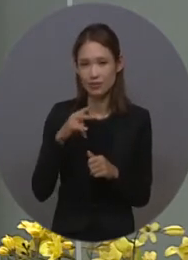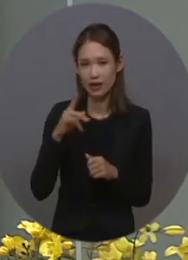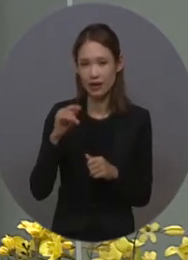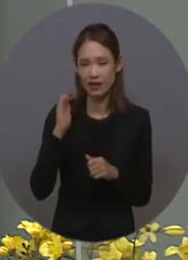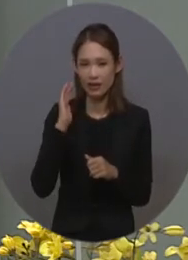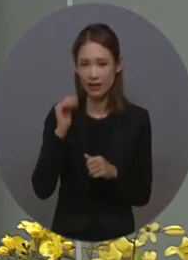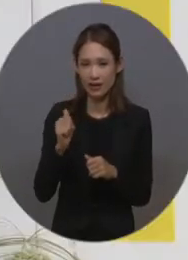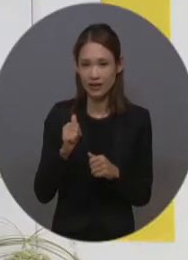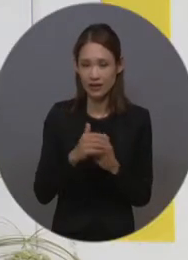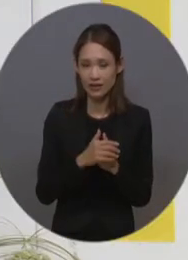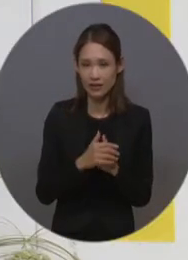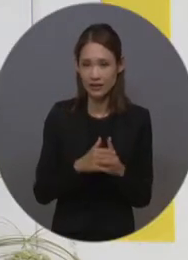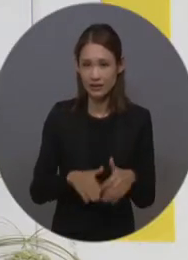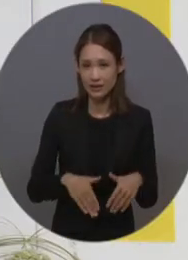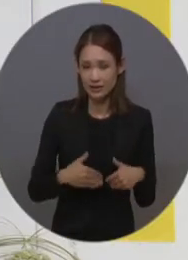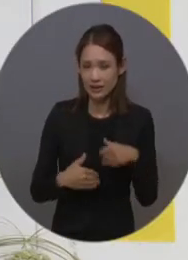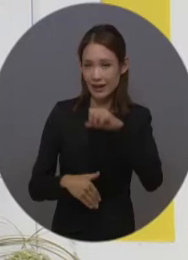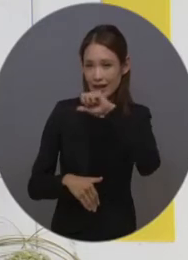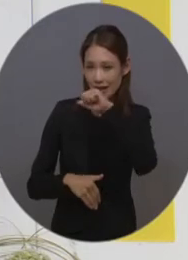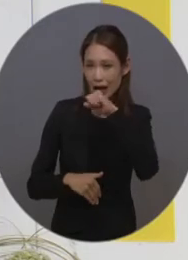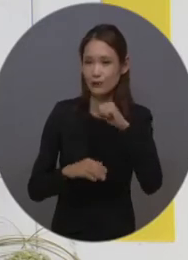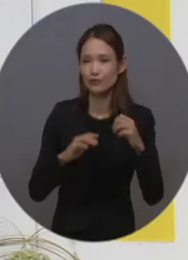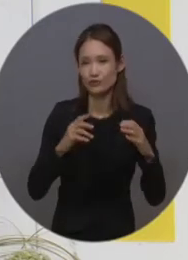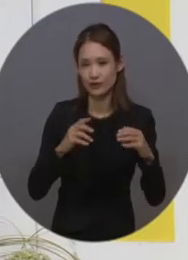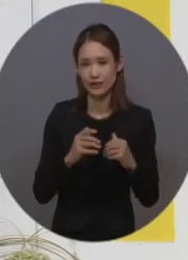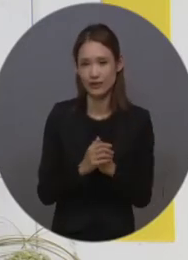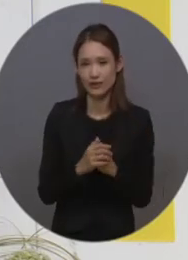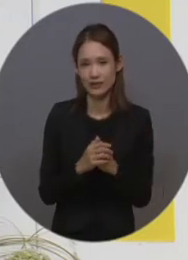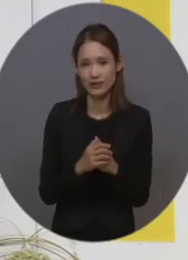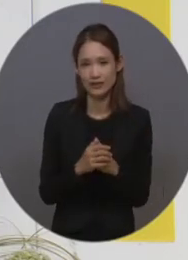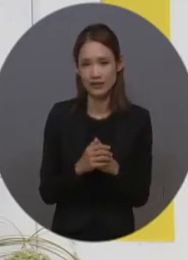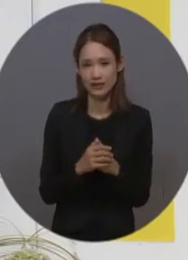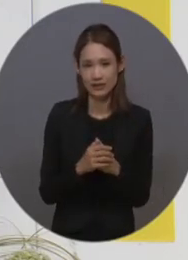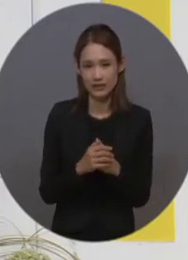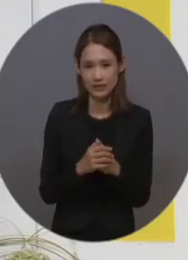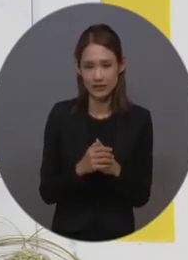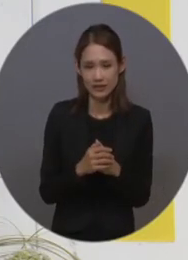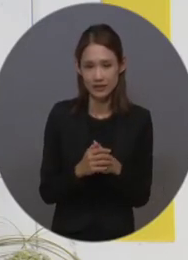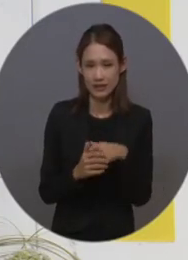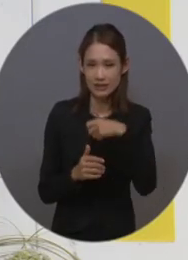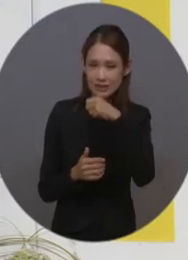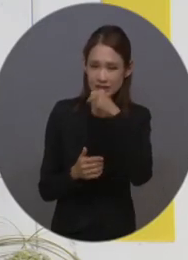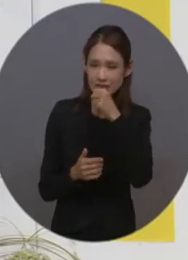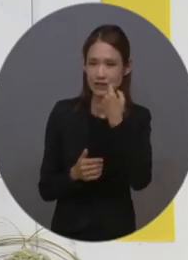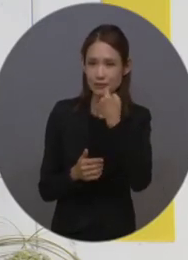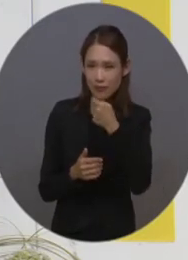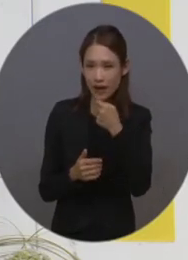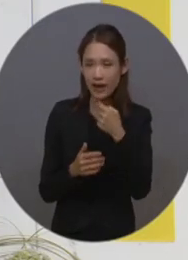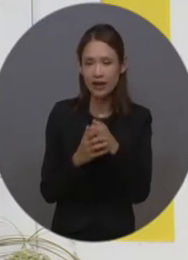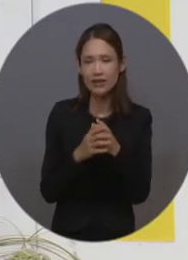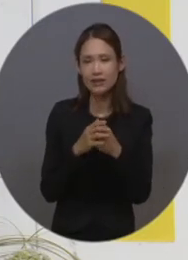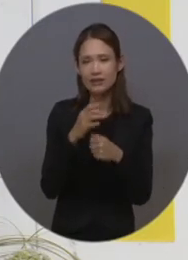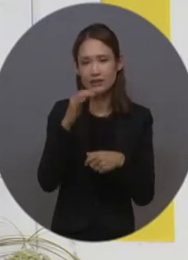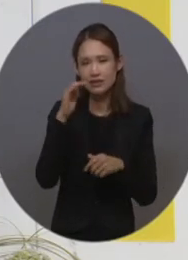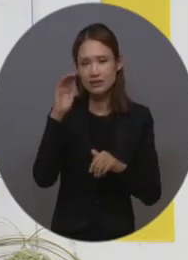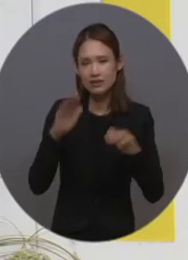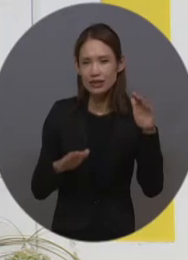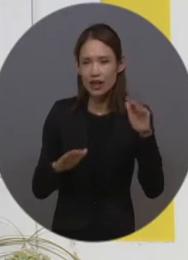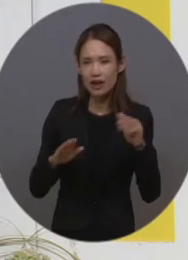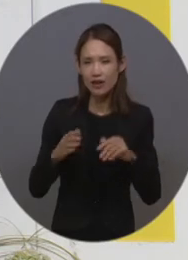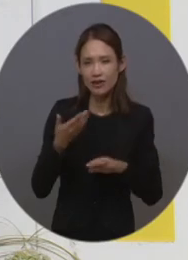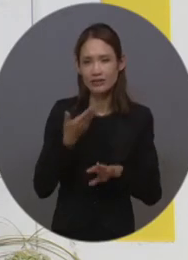대통령은 아시다시피 그 남아프리카에 네. 그 흑백 인종차별 네. 네. 이것에